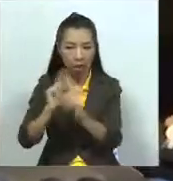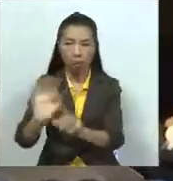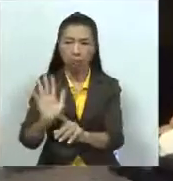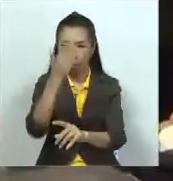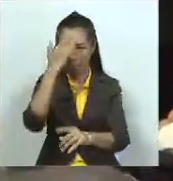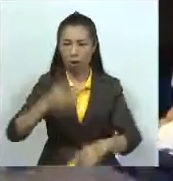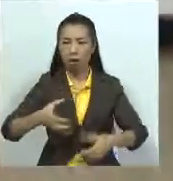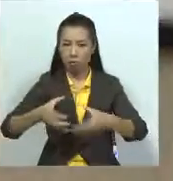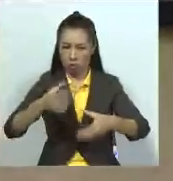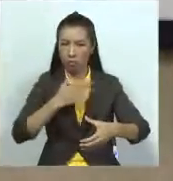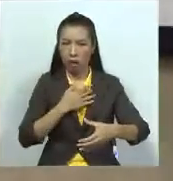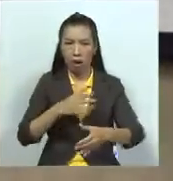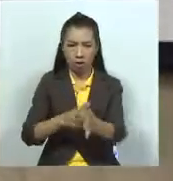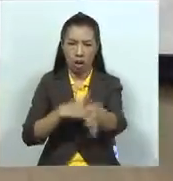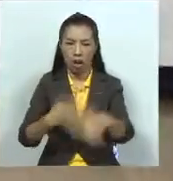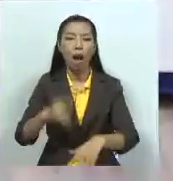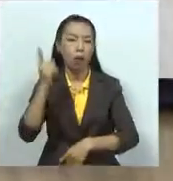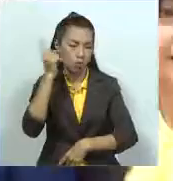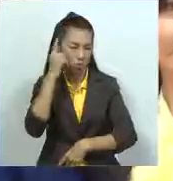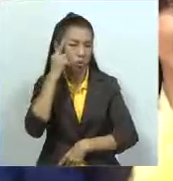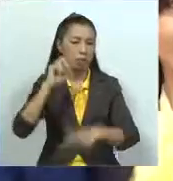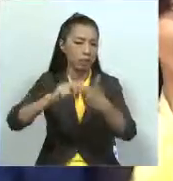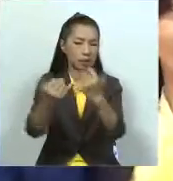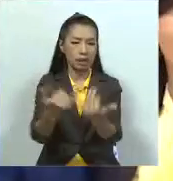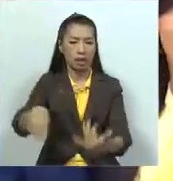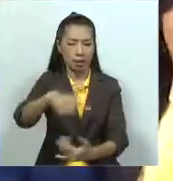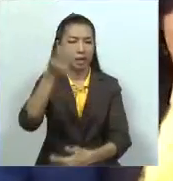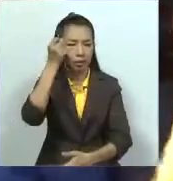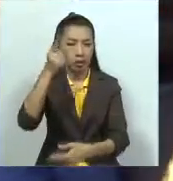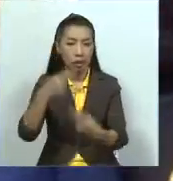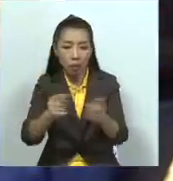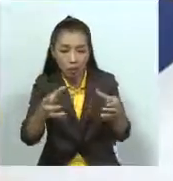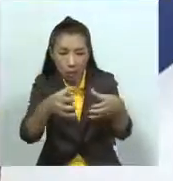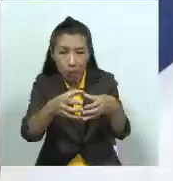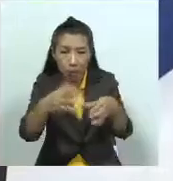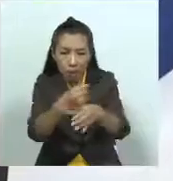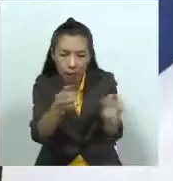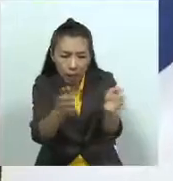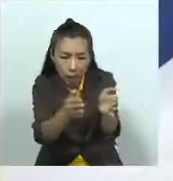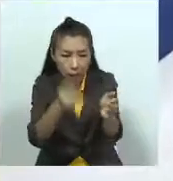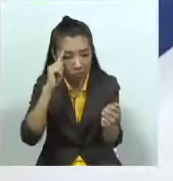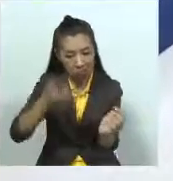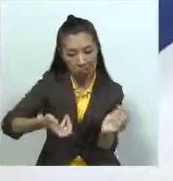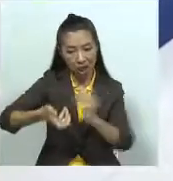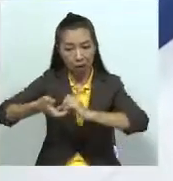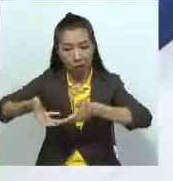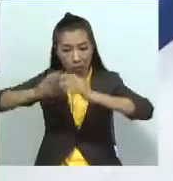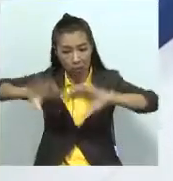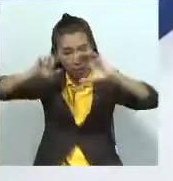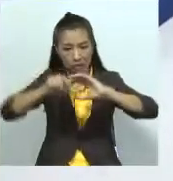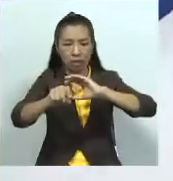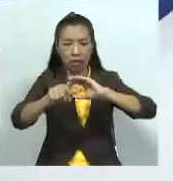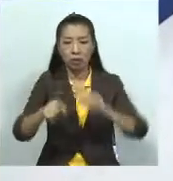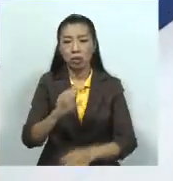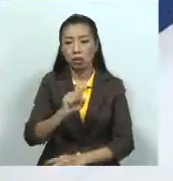พอที่จะเข้าใจสถานการณ์ที่เกิดขึ้นส่วนกระแสข่าวพรรคเล็กจะร่วมจัดตั้งรัฐบาลนั้นนะคะนายสมพงษ์อมรวิวัฒน์ส.ส.เขต